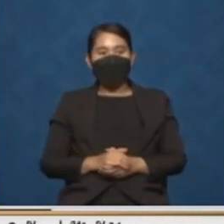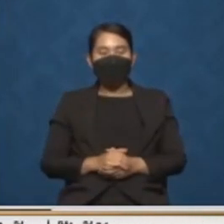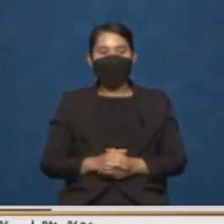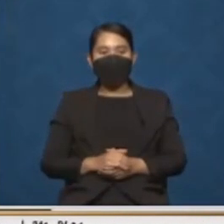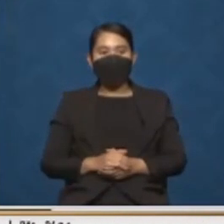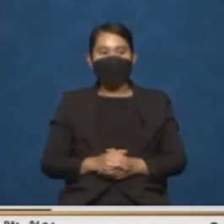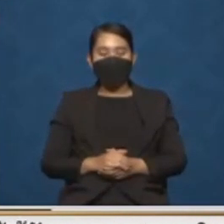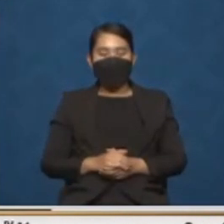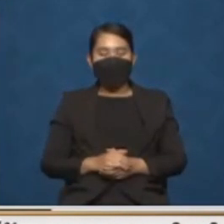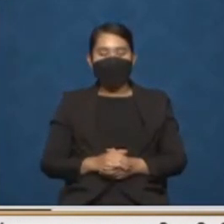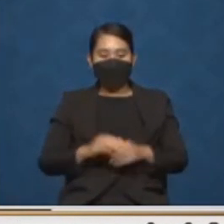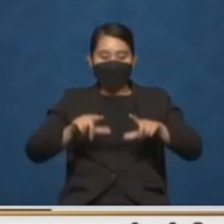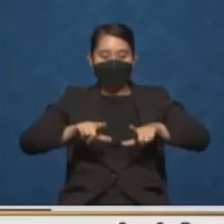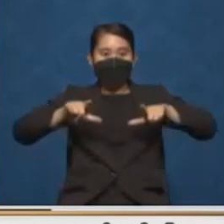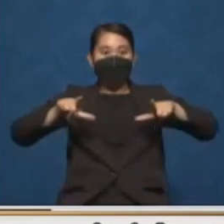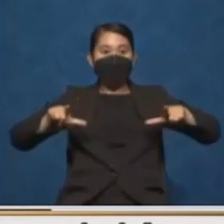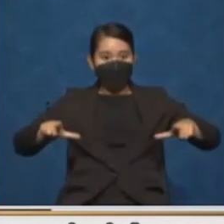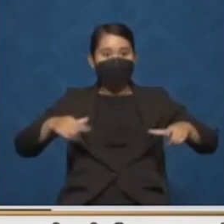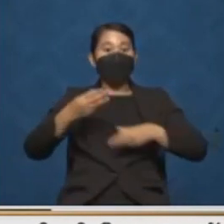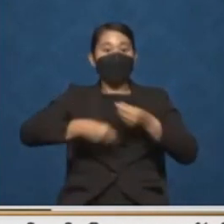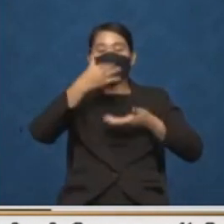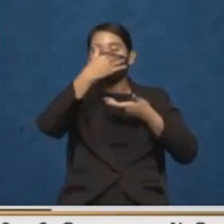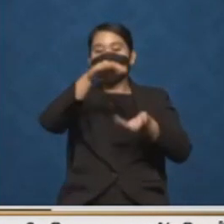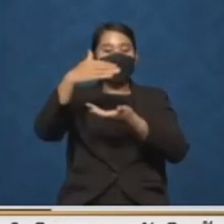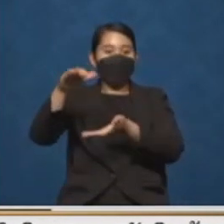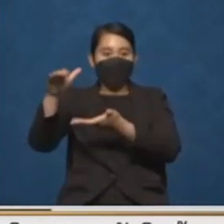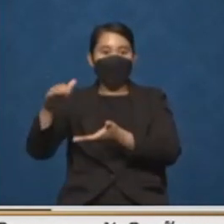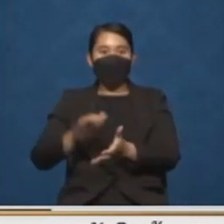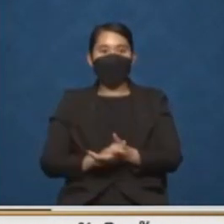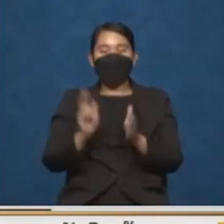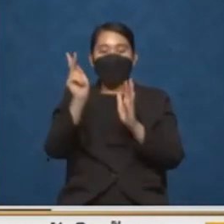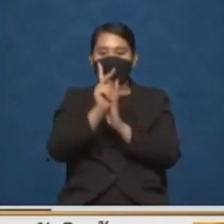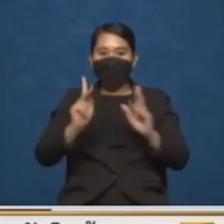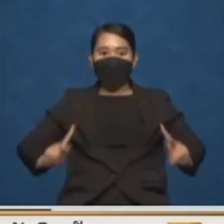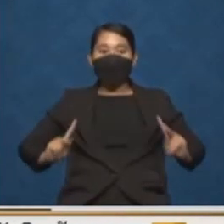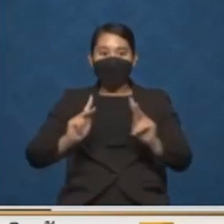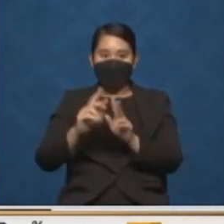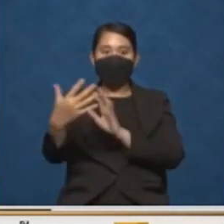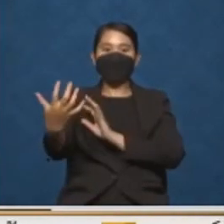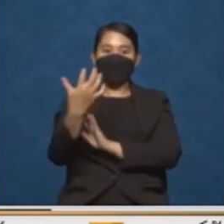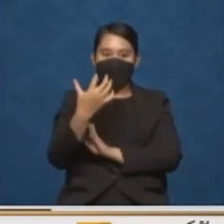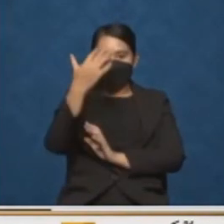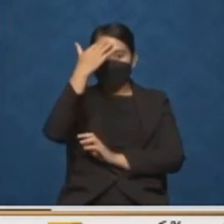ผมขยายกจการ เป็นระดับประเทศดับโลก ท่านจะตองเอากดกระสวงมาคบคุมผมทำไม